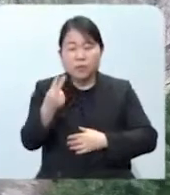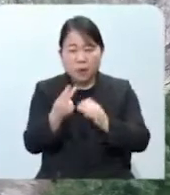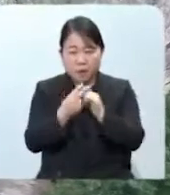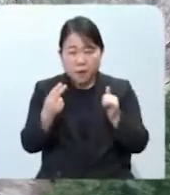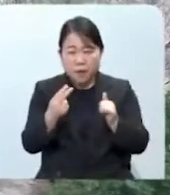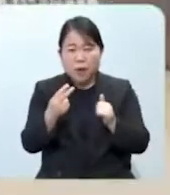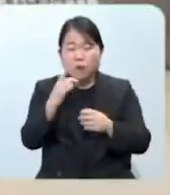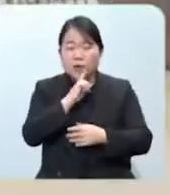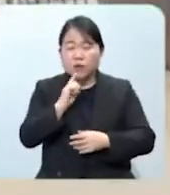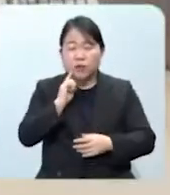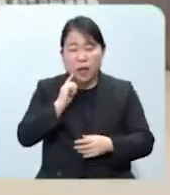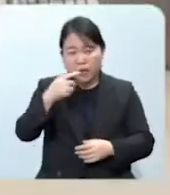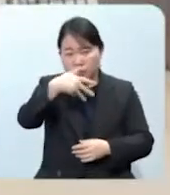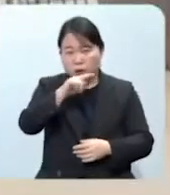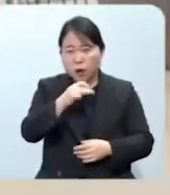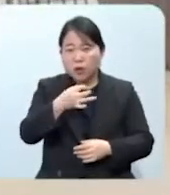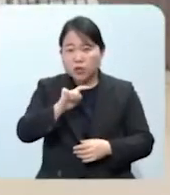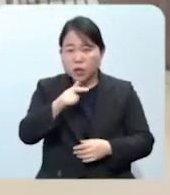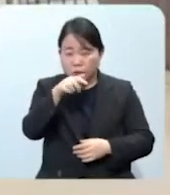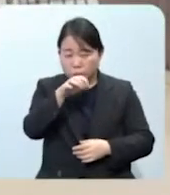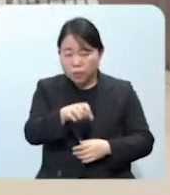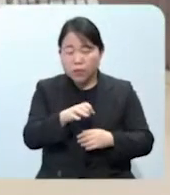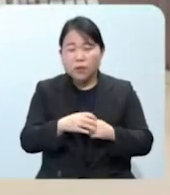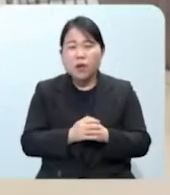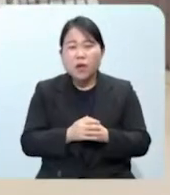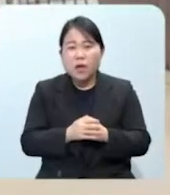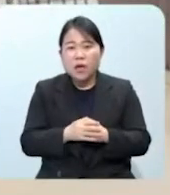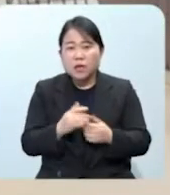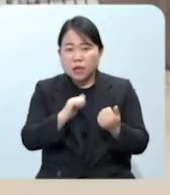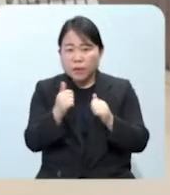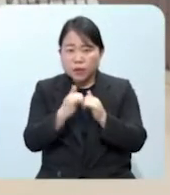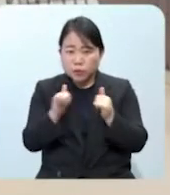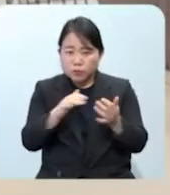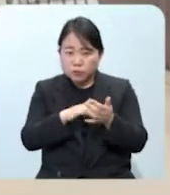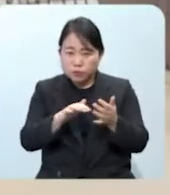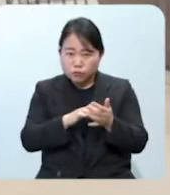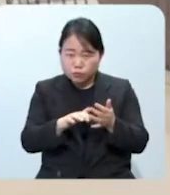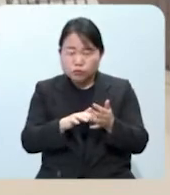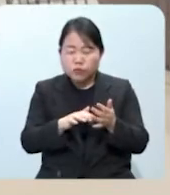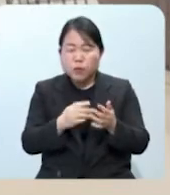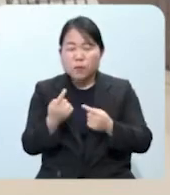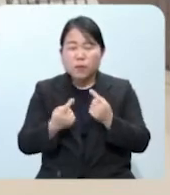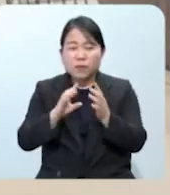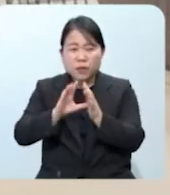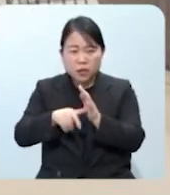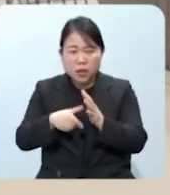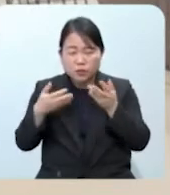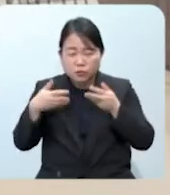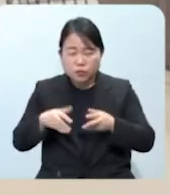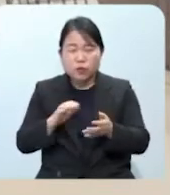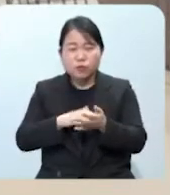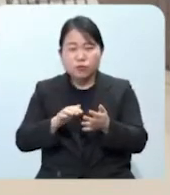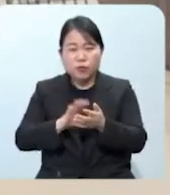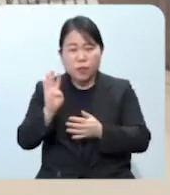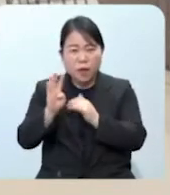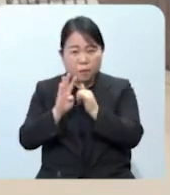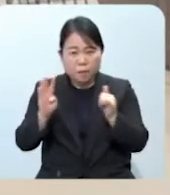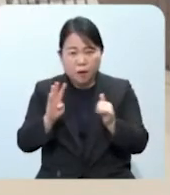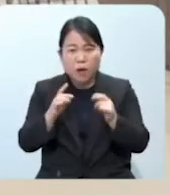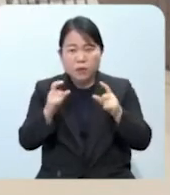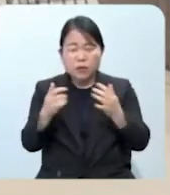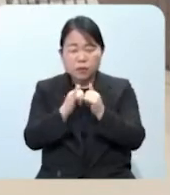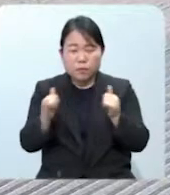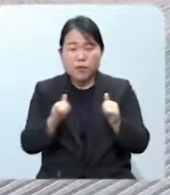입니다 지난해 사망자가 일은 7명 이었지만 출생 자는 네 명에 그칠 만큼 주민 수가 급격히